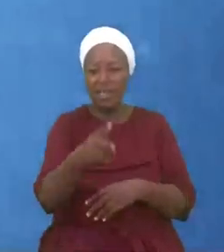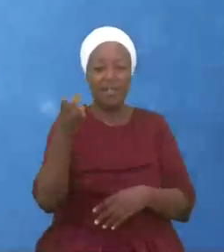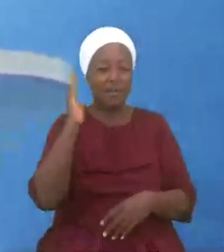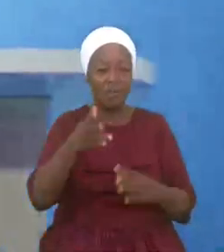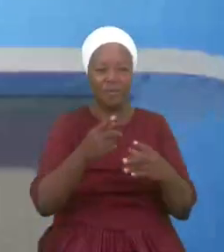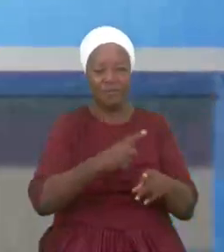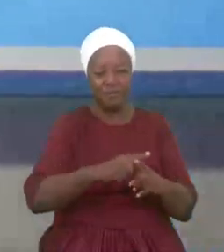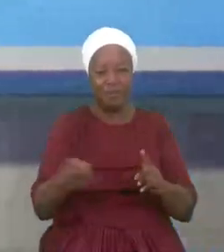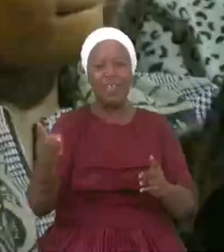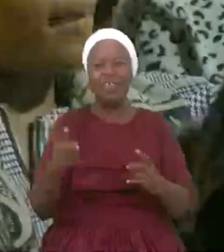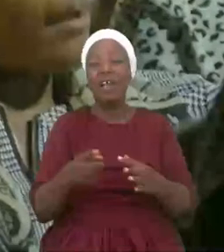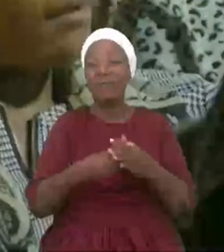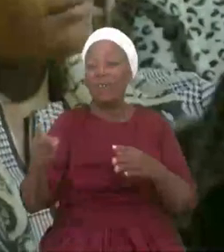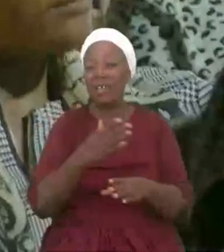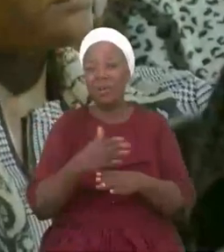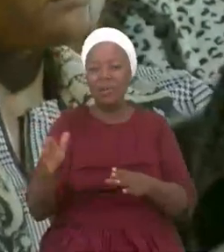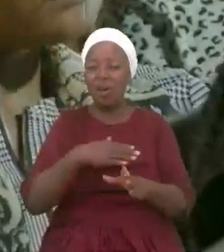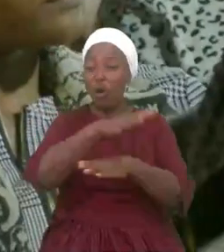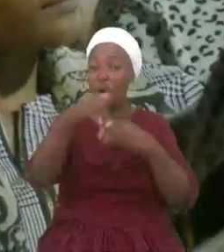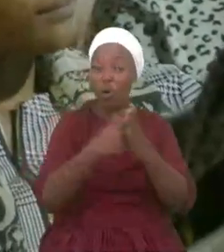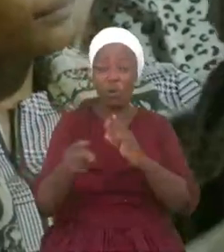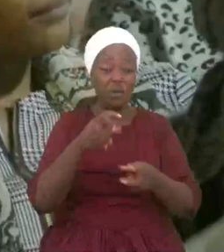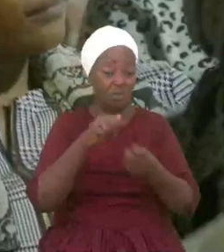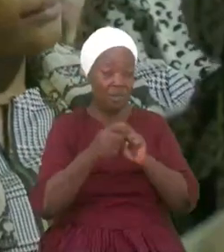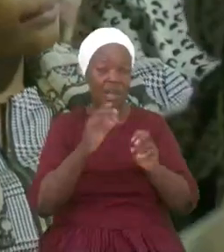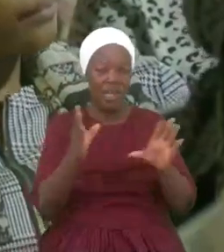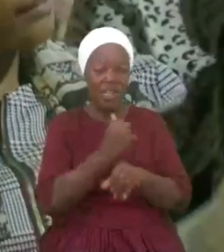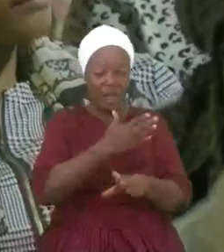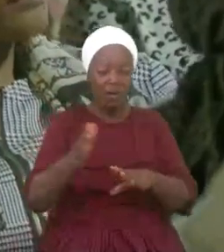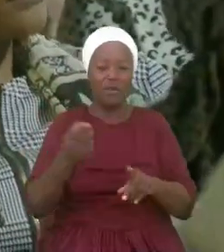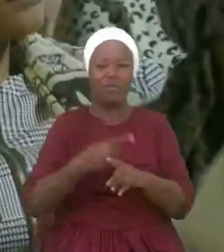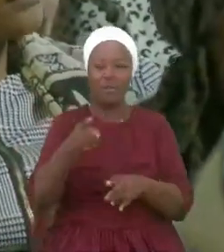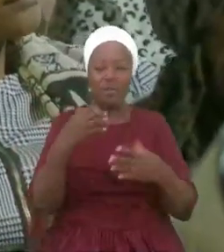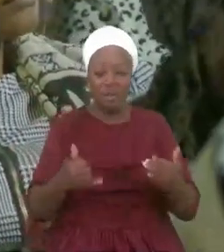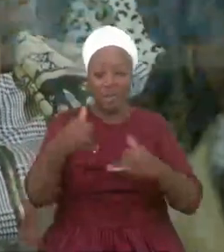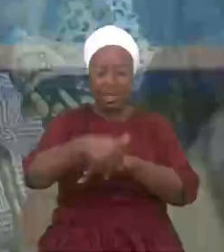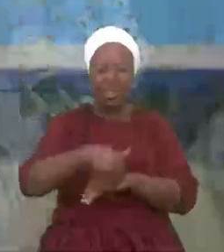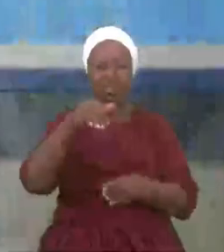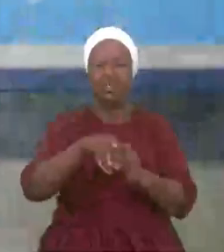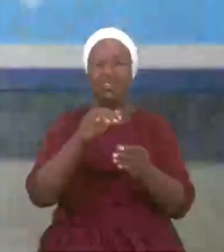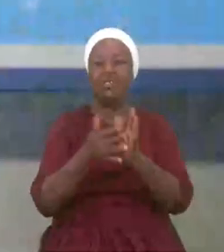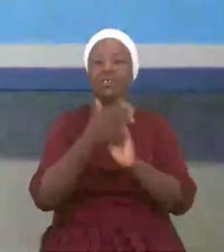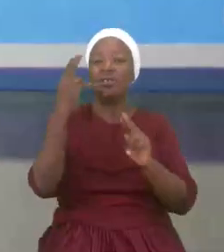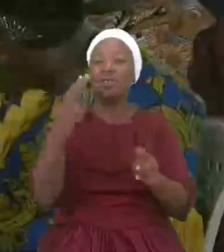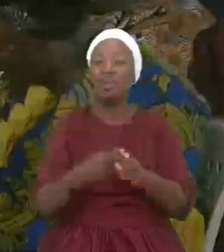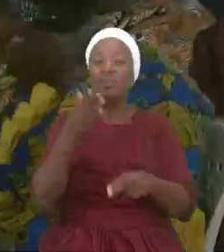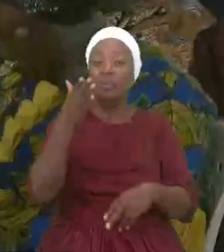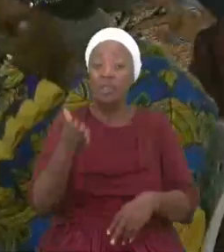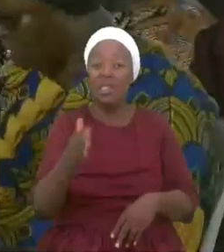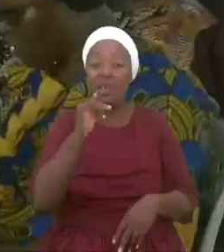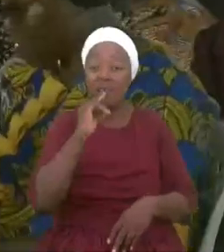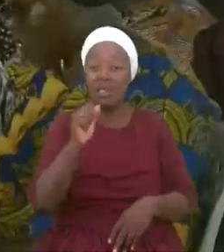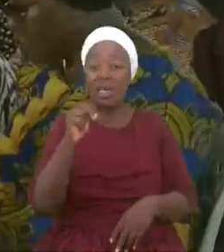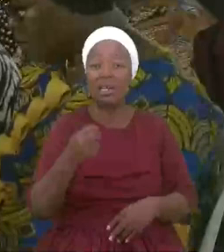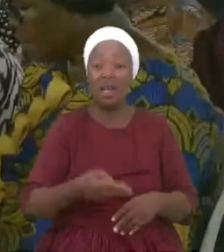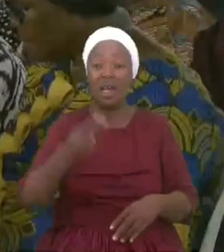vos yeux et puis ils vont fuir ils vont te ils vont te fuis s'affiront tous problème vont te